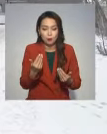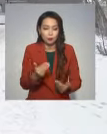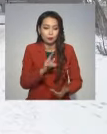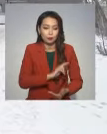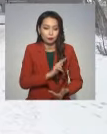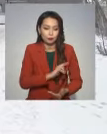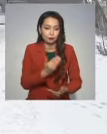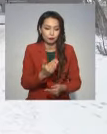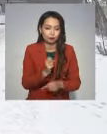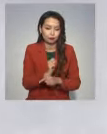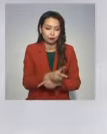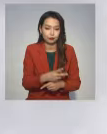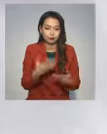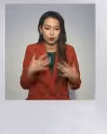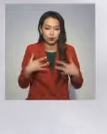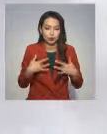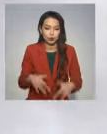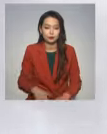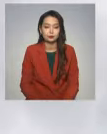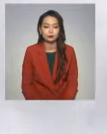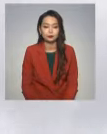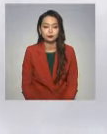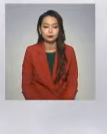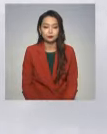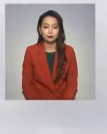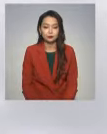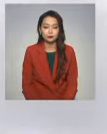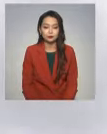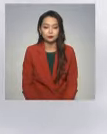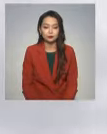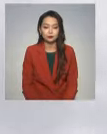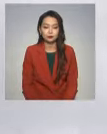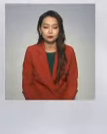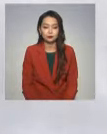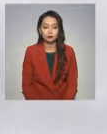қызметінен босатылды. Өзгеріс Қонар, Арман Екубов, Астана Таймс, Павлодар облысынан.